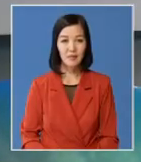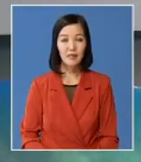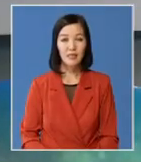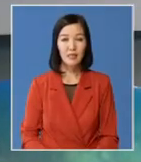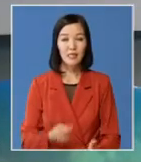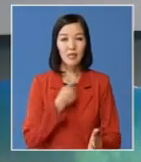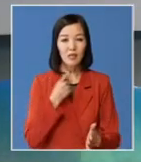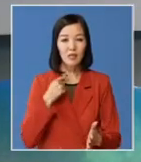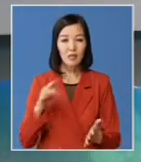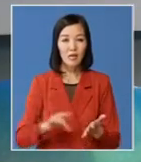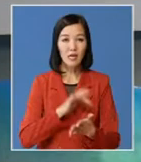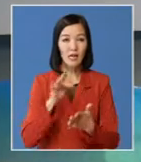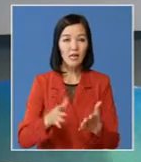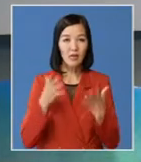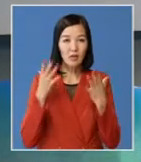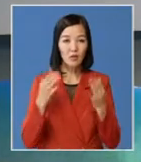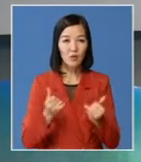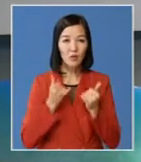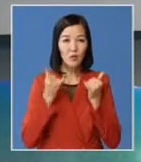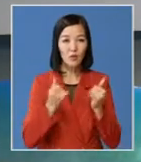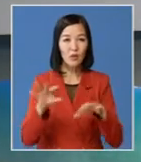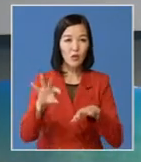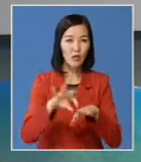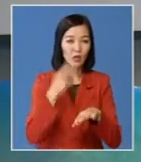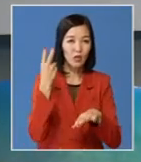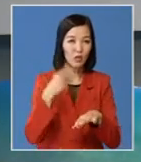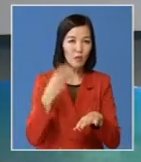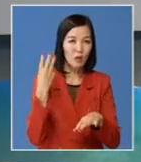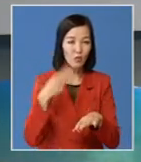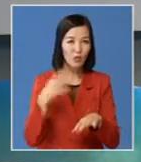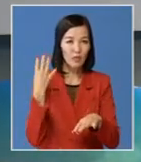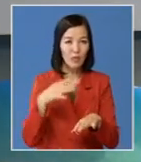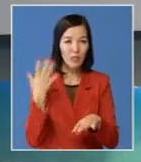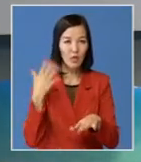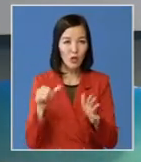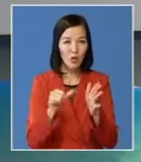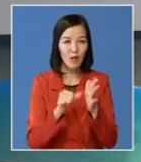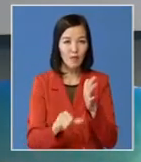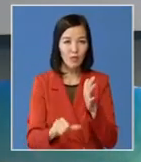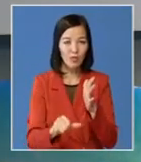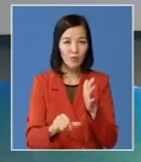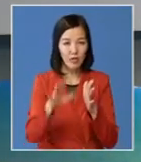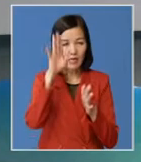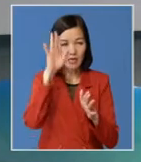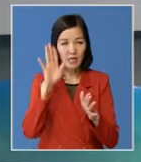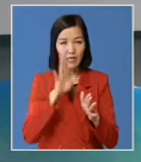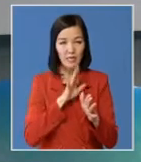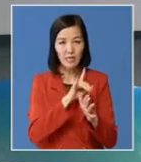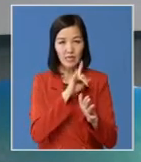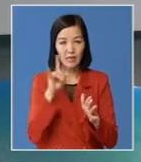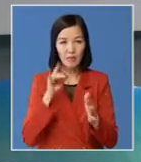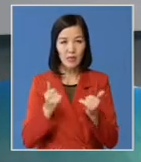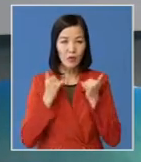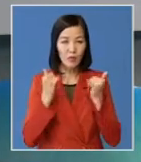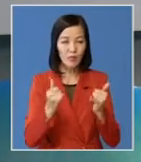Ескірмеген махаббат. Талдықорғанда қала күніне орай отандасқандарына 20, 30, 40, 50, 60 жыл болған ерлі зайыптыларға құрмет көрсетілді. Алды